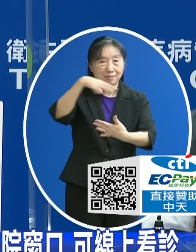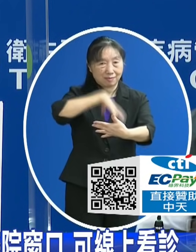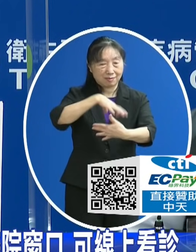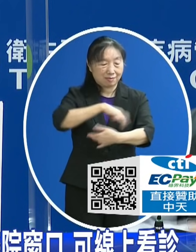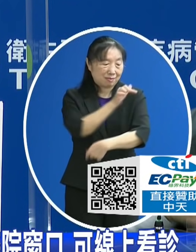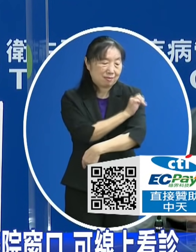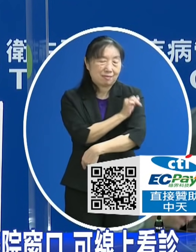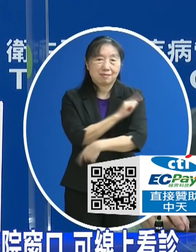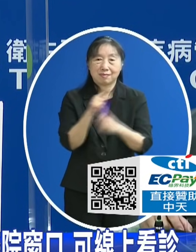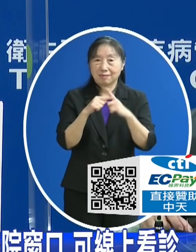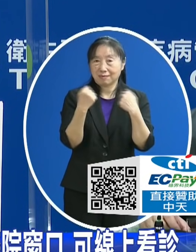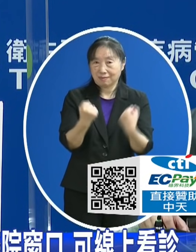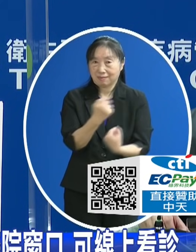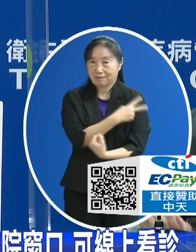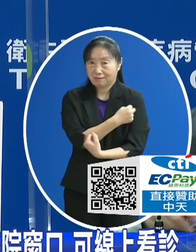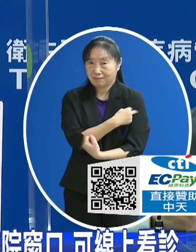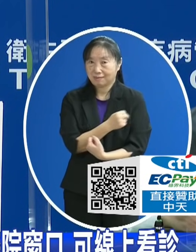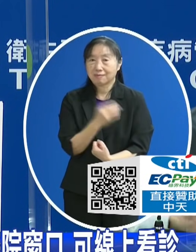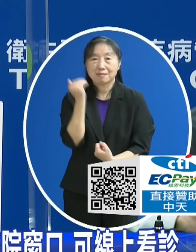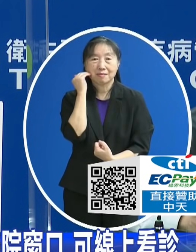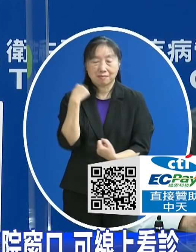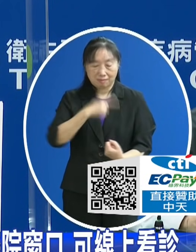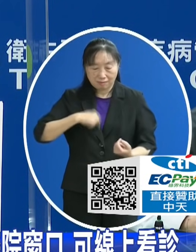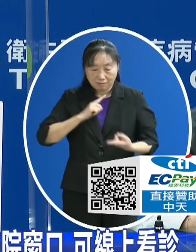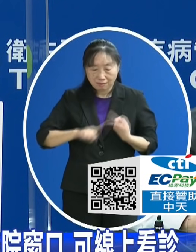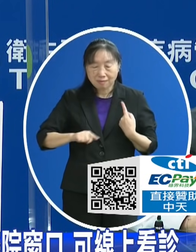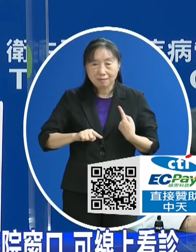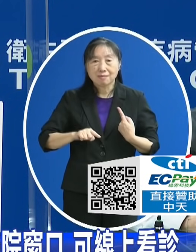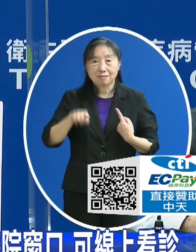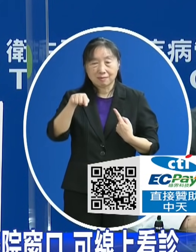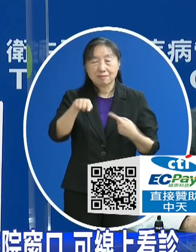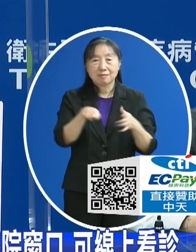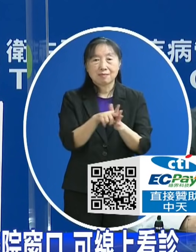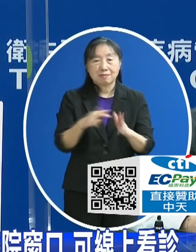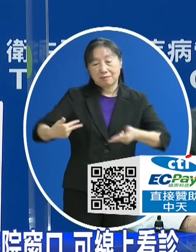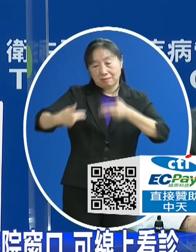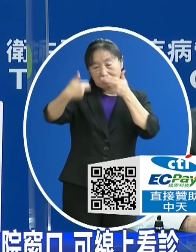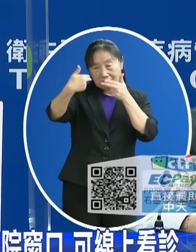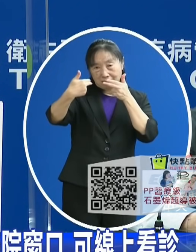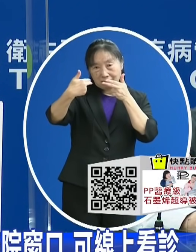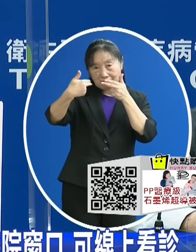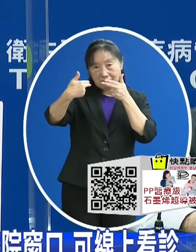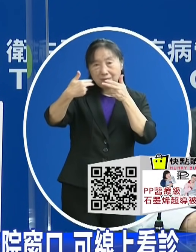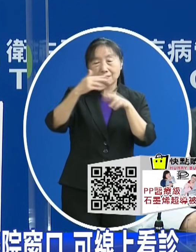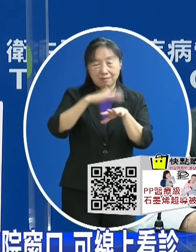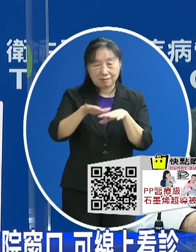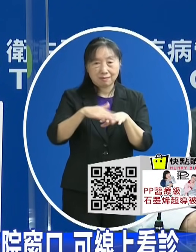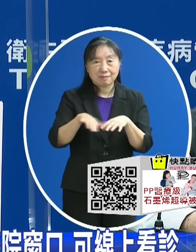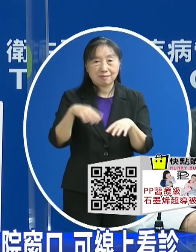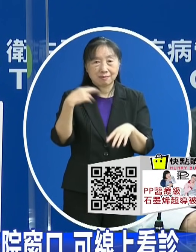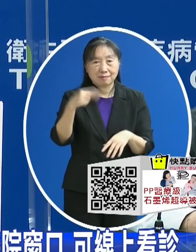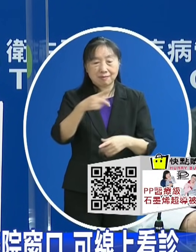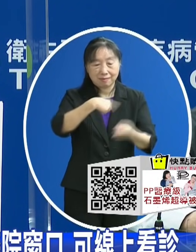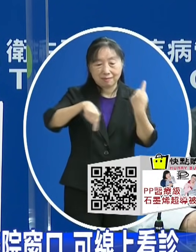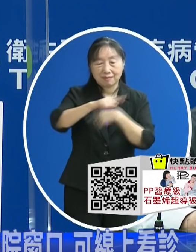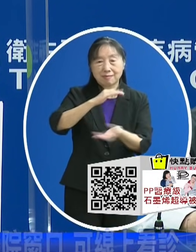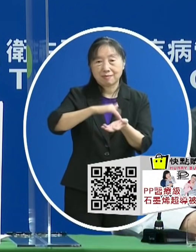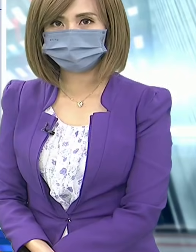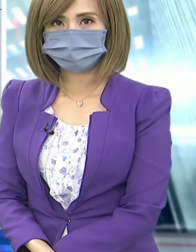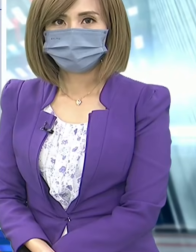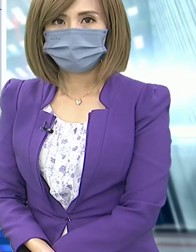员会帮忙照顾，所以出现相关的症状除了视讯会诊之外，那也可以来